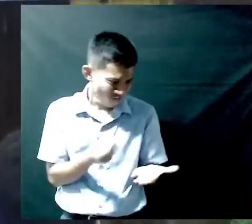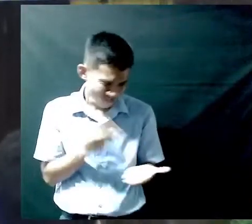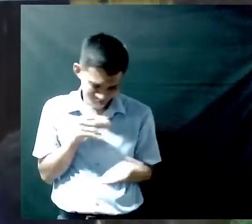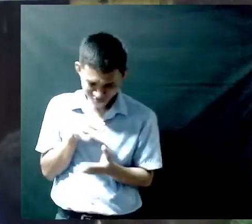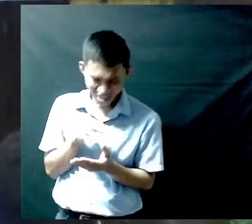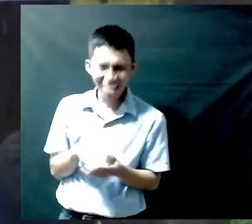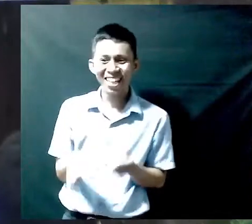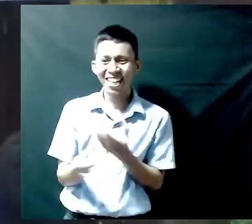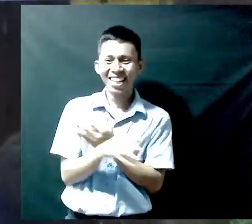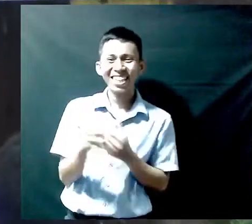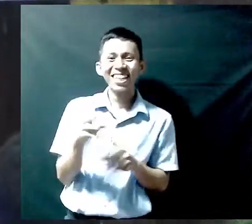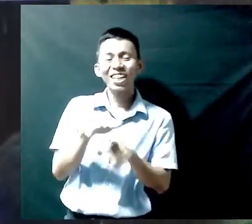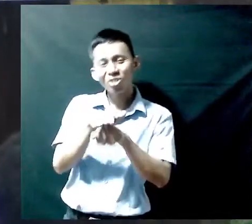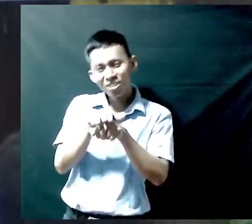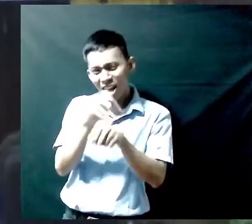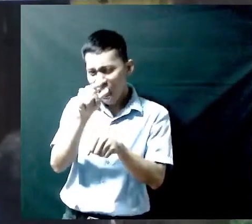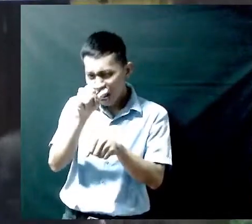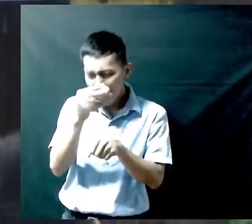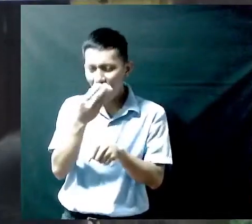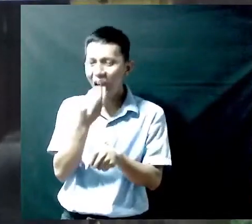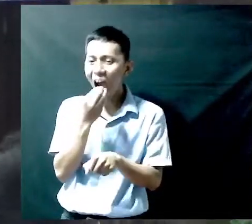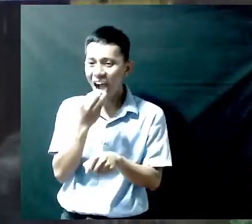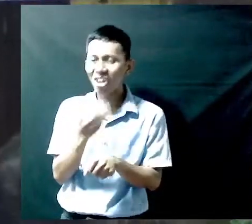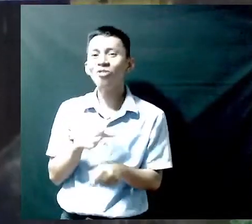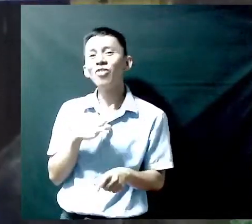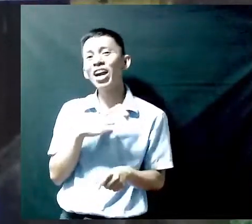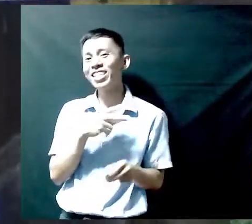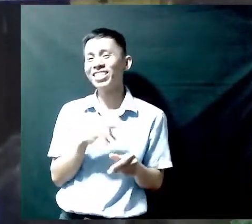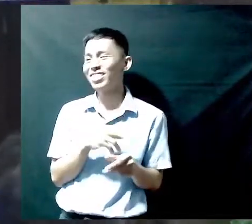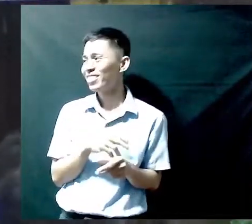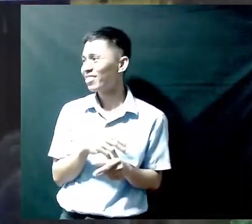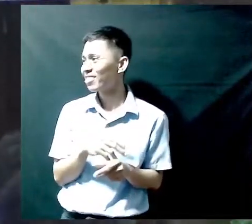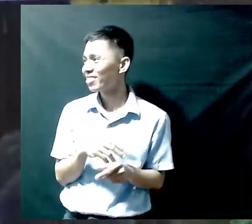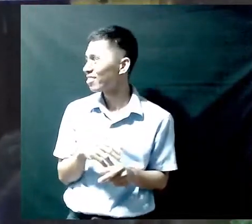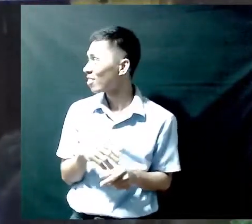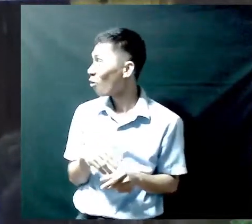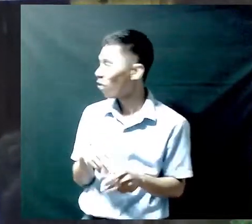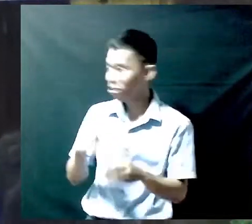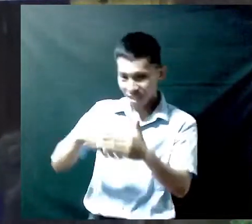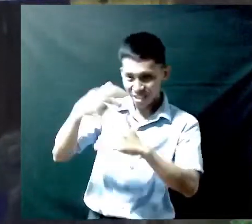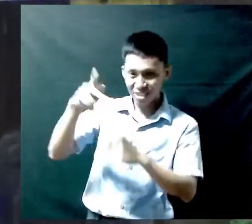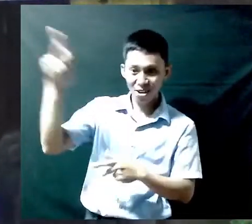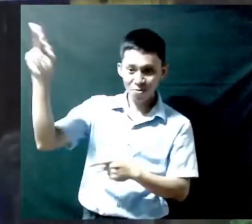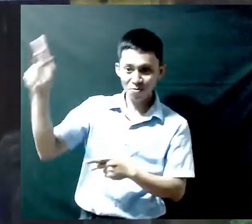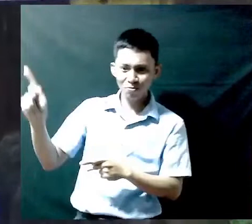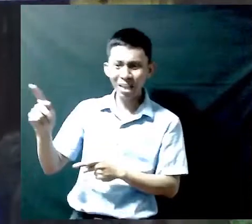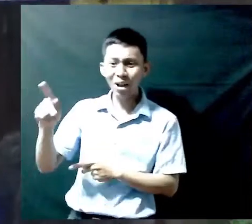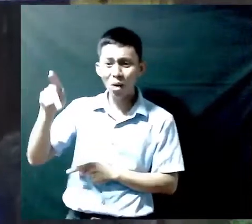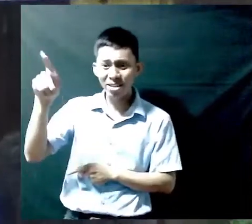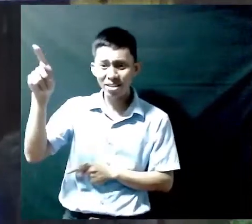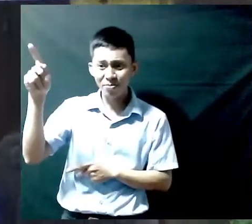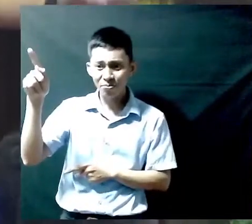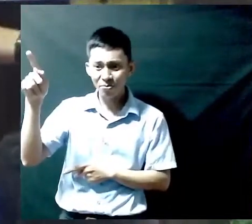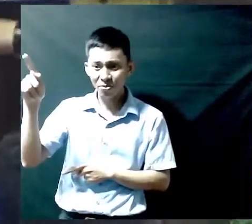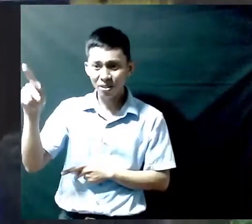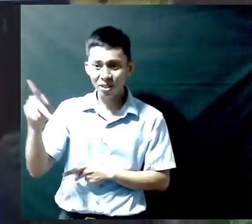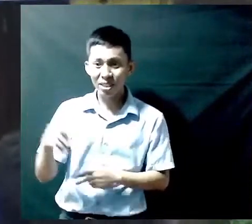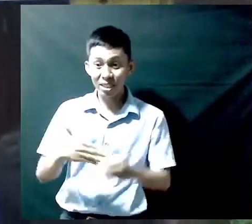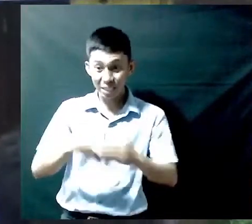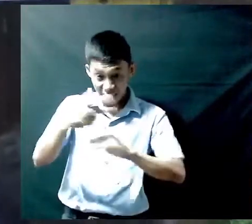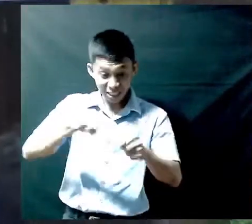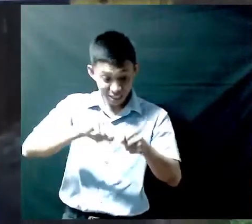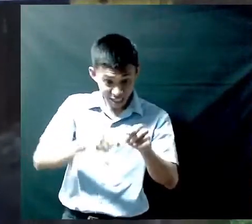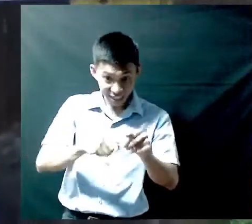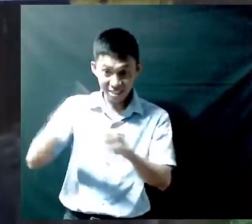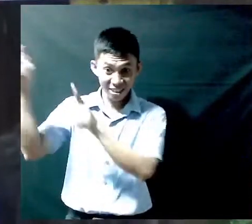tinrain ko, after 1 year, binalik ko sa Palawan, kaya meron kaming Tough Guys Palawan. Meron kaming tough guy sa Nueva Ecija, pinadala